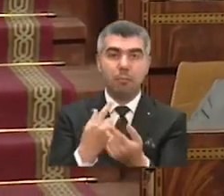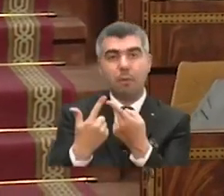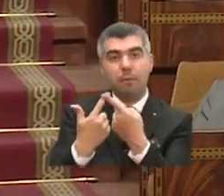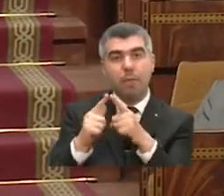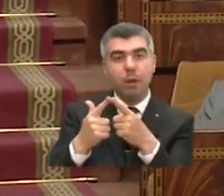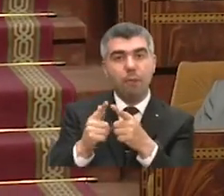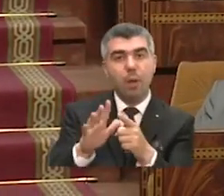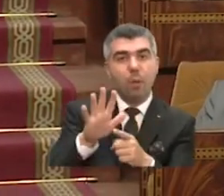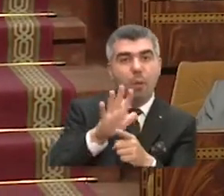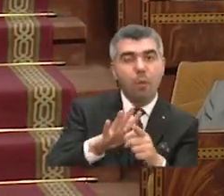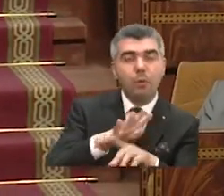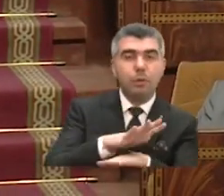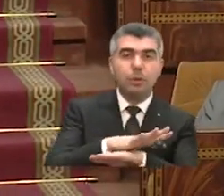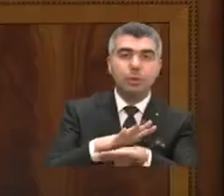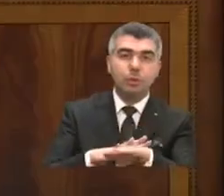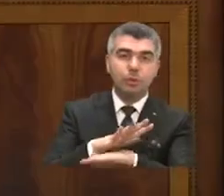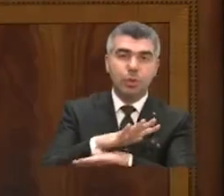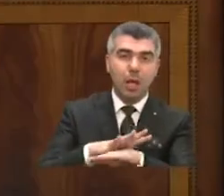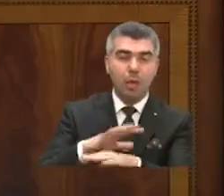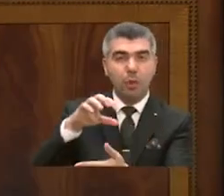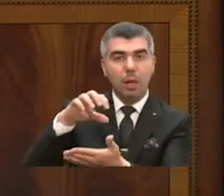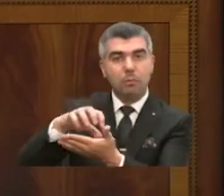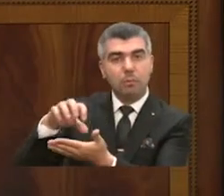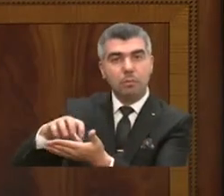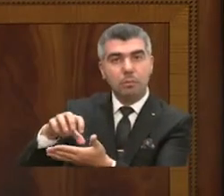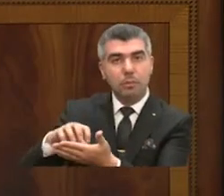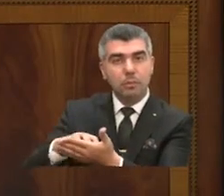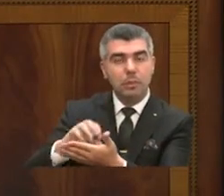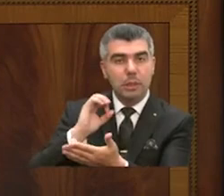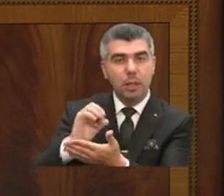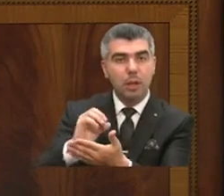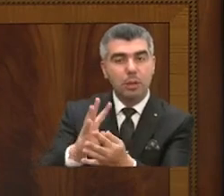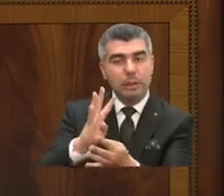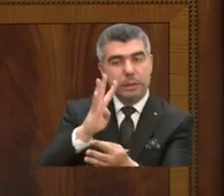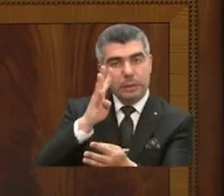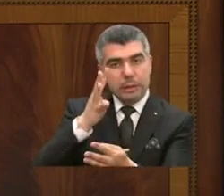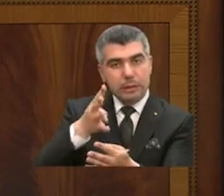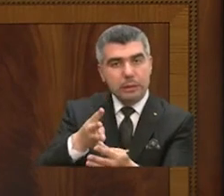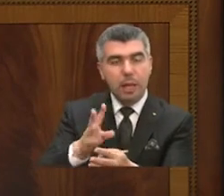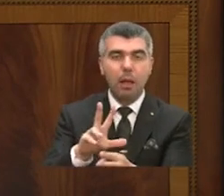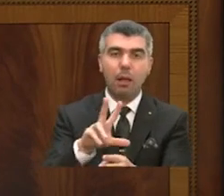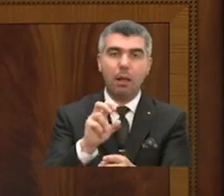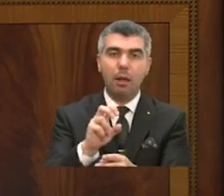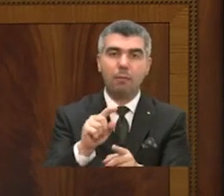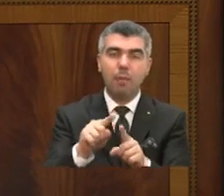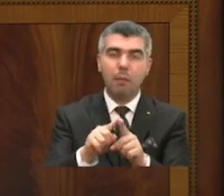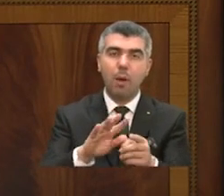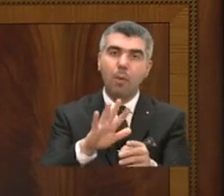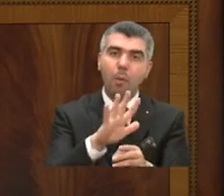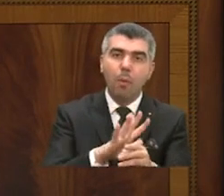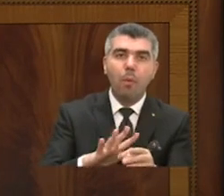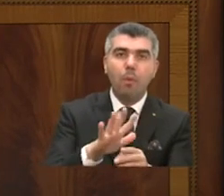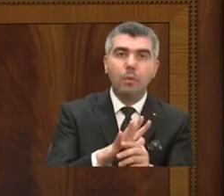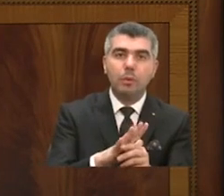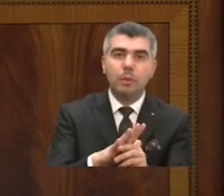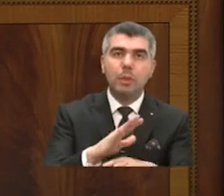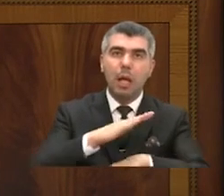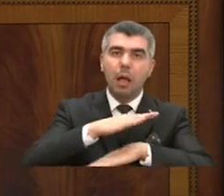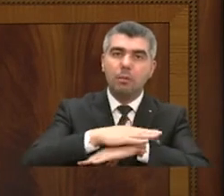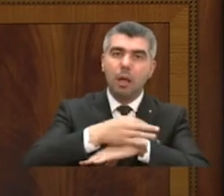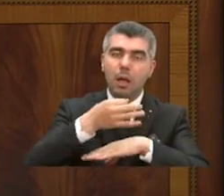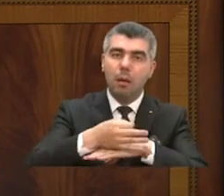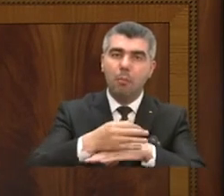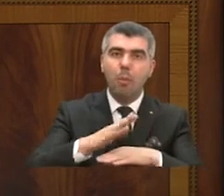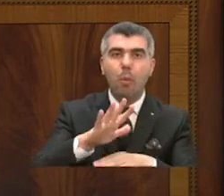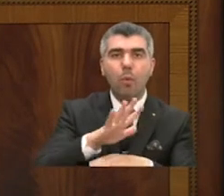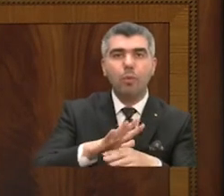الصحية الجهوية، وإحداث وتطوير الأنشطة التشخيصية والعلاجية والسهر على تطبيق القواعد